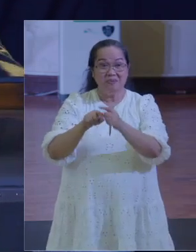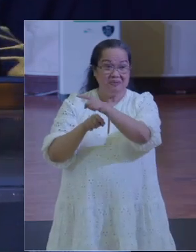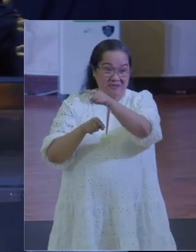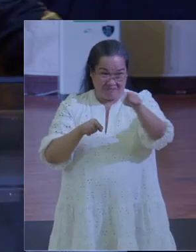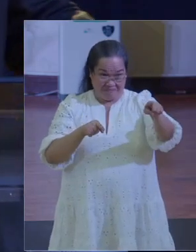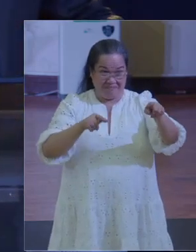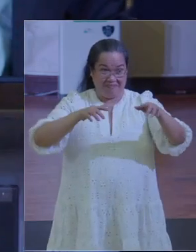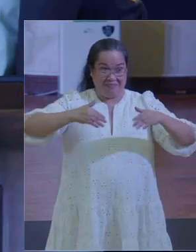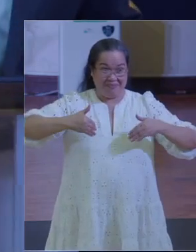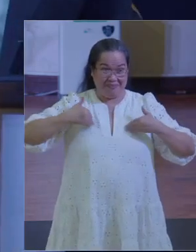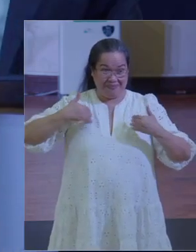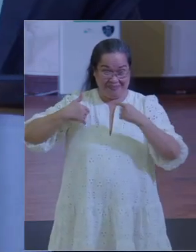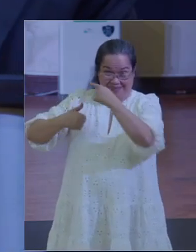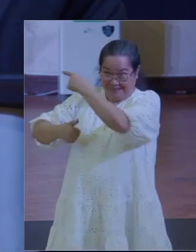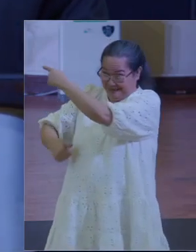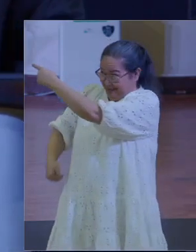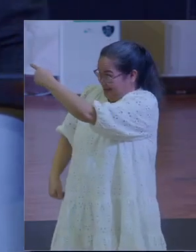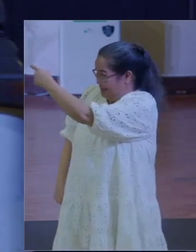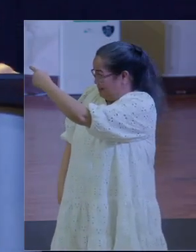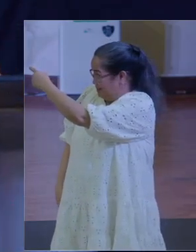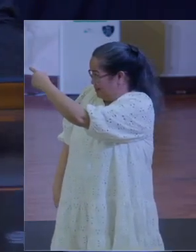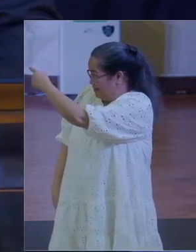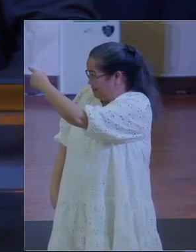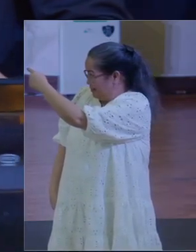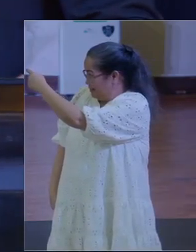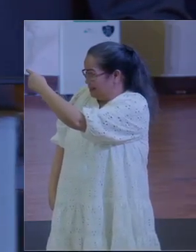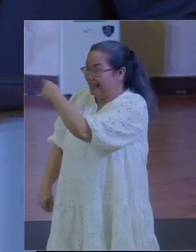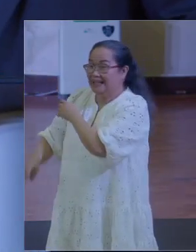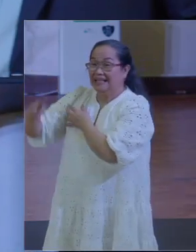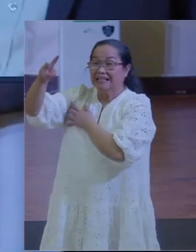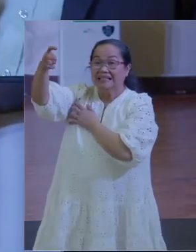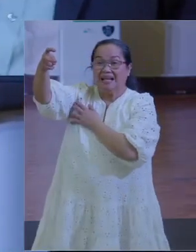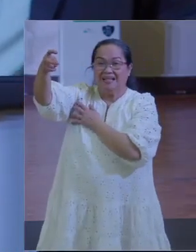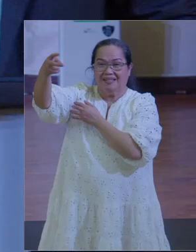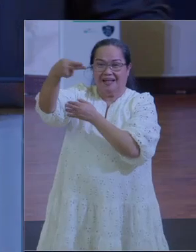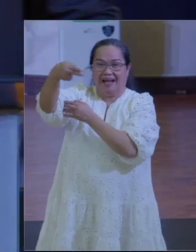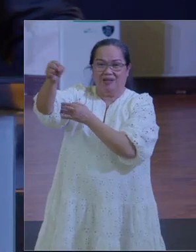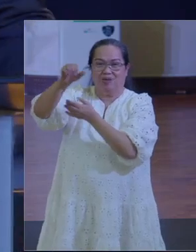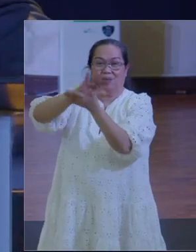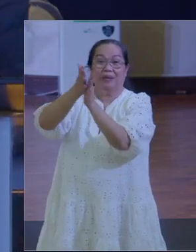kami, kasi naging Kristiyano po ako 2nd year high school eh.